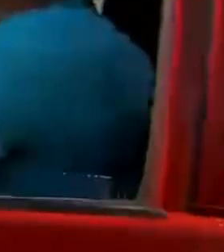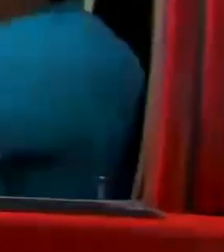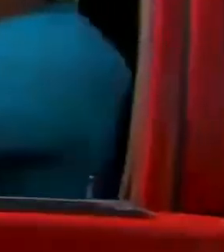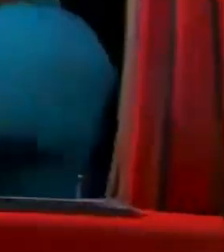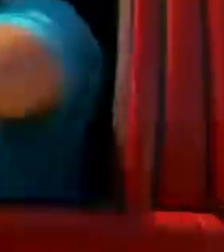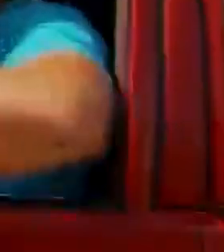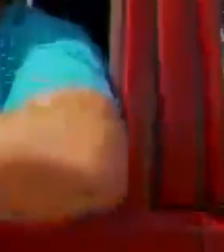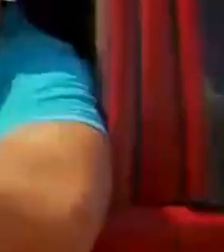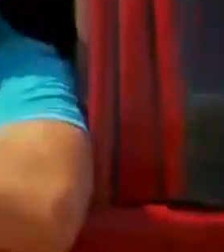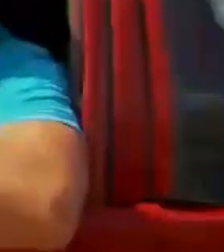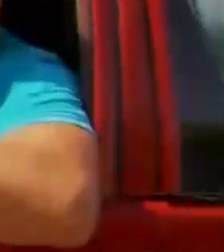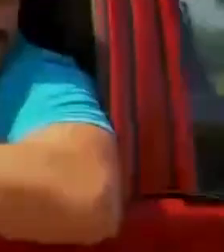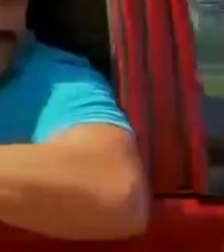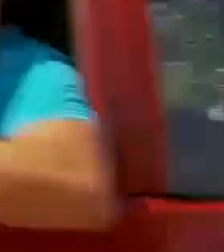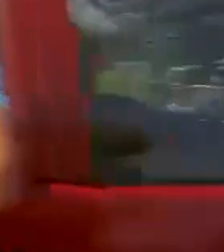Geri geri çıkıyor.